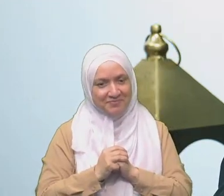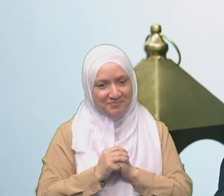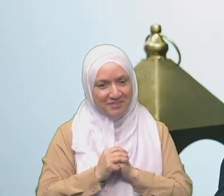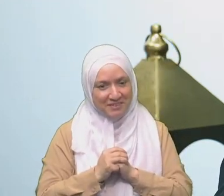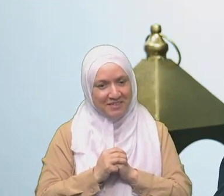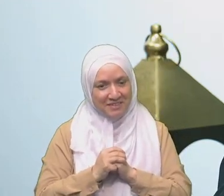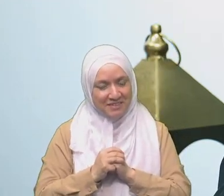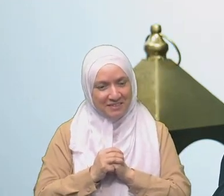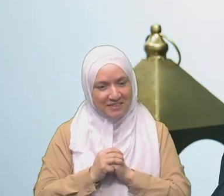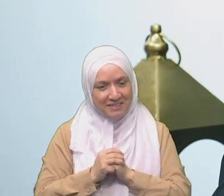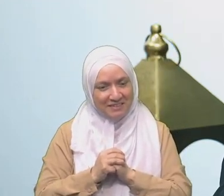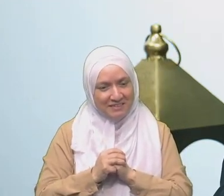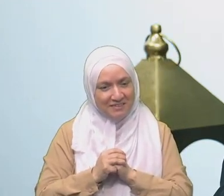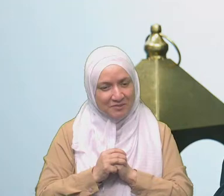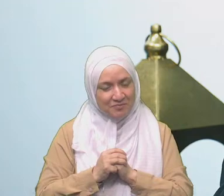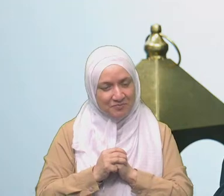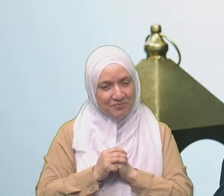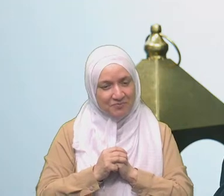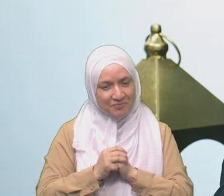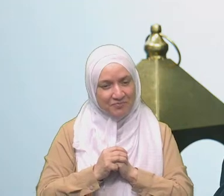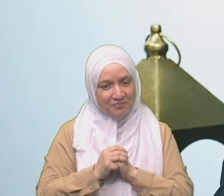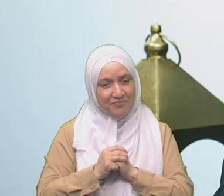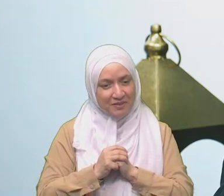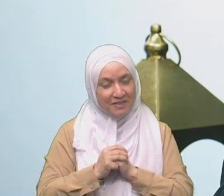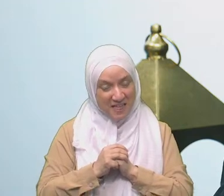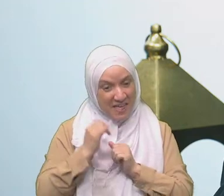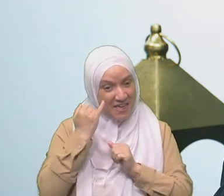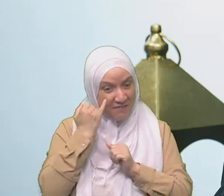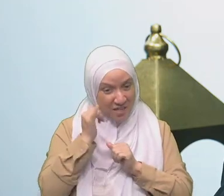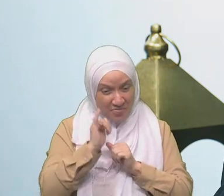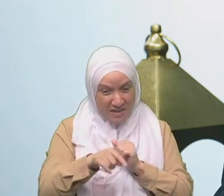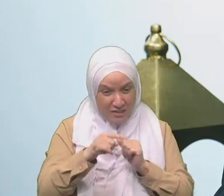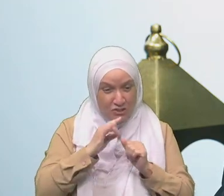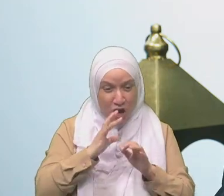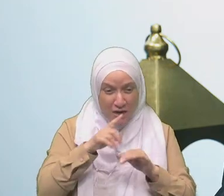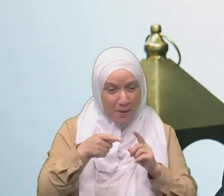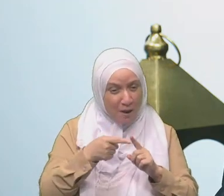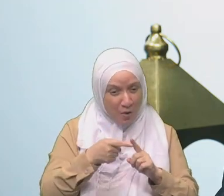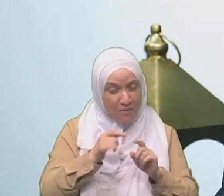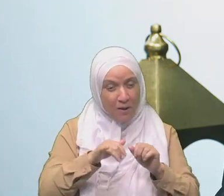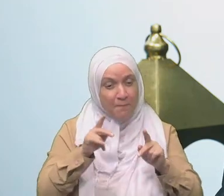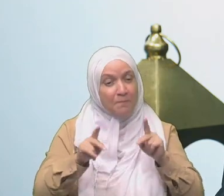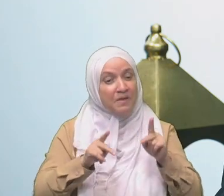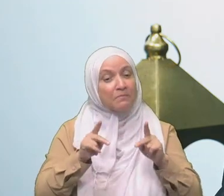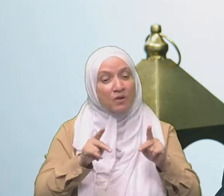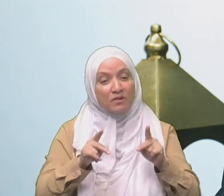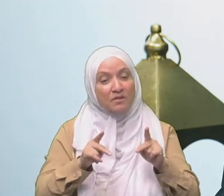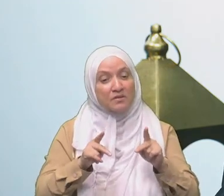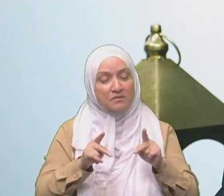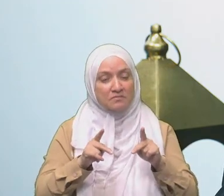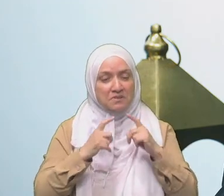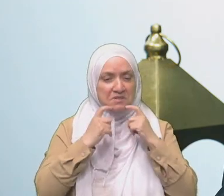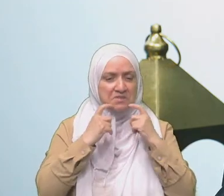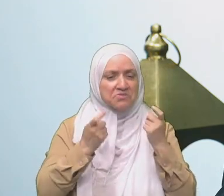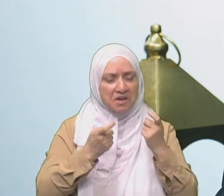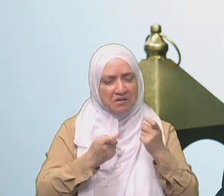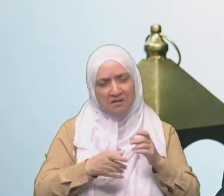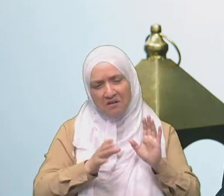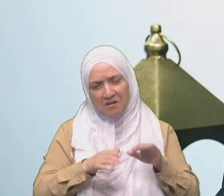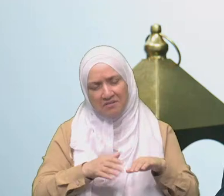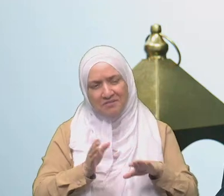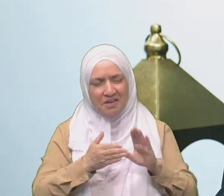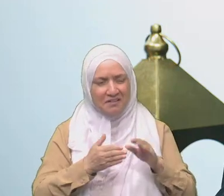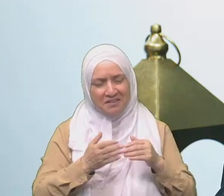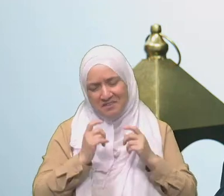الْوَعِيدِ كُلُّهَا. And if this was talking about people who belittle their sins and don't even return back to Allah subhanahu wa ta'ala, then all of the ayat of warning would